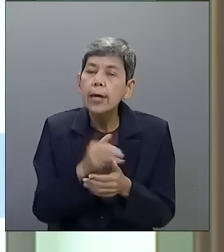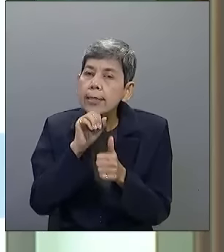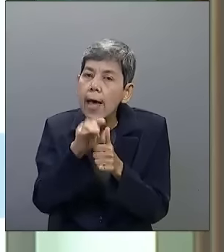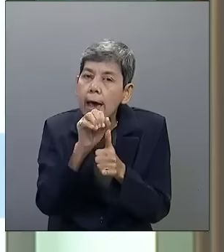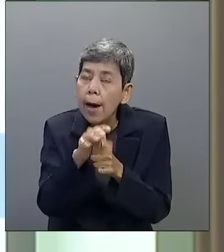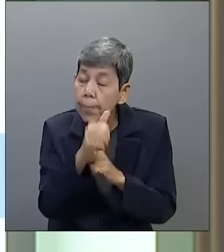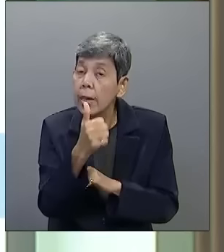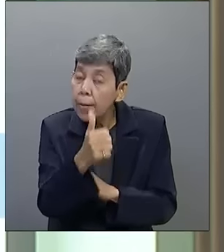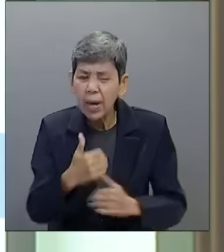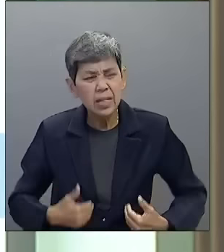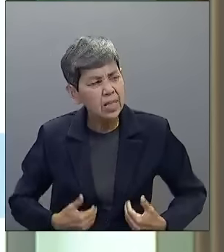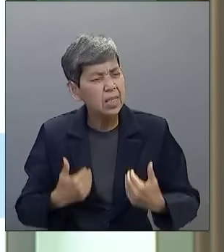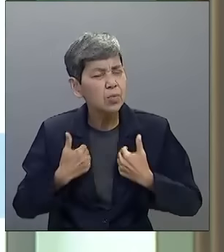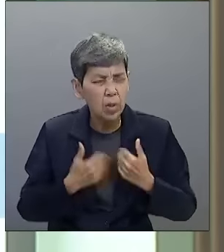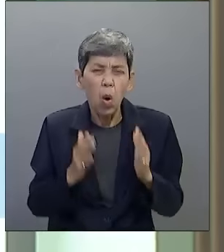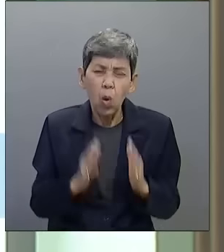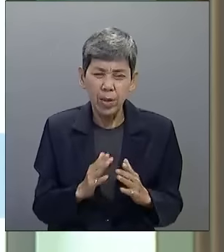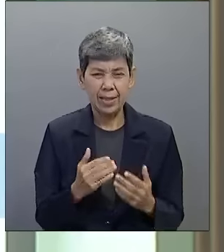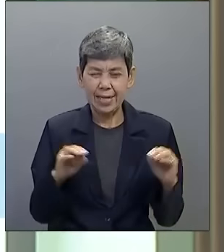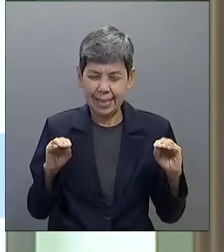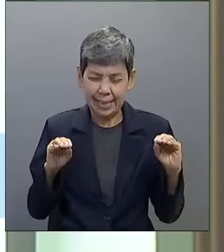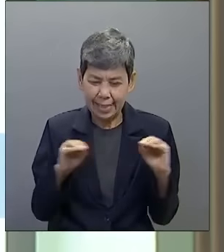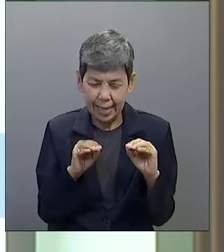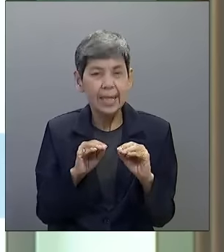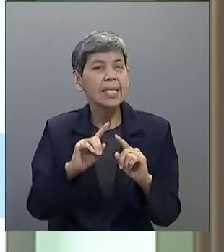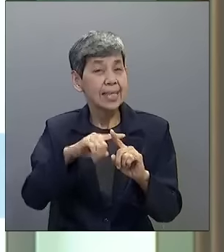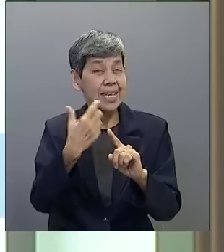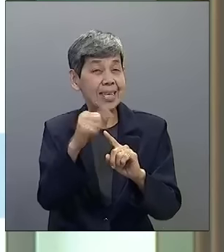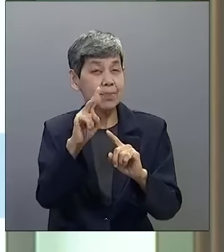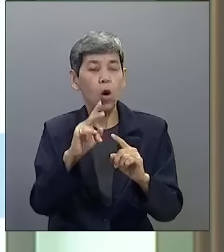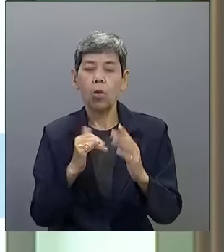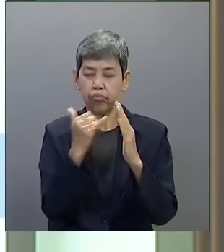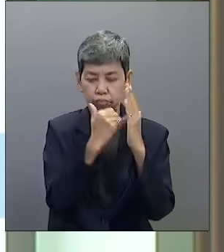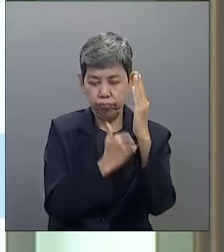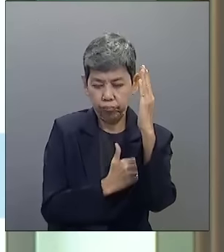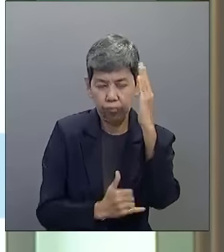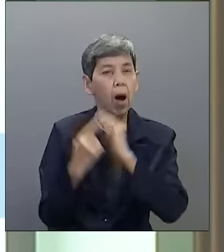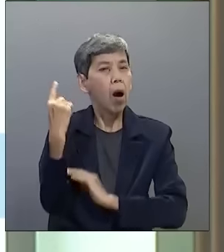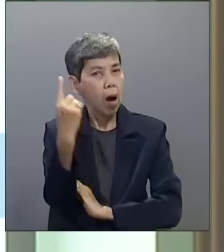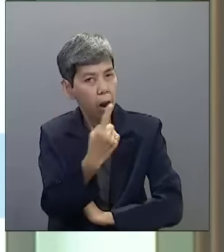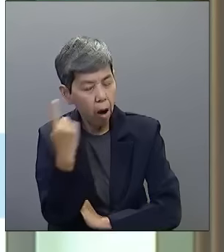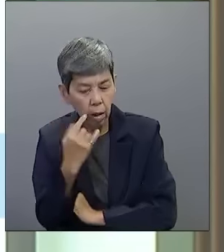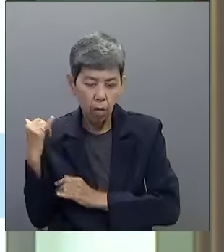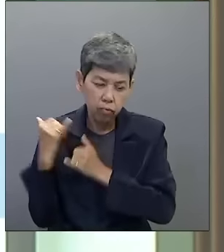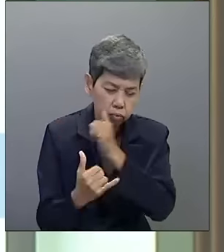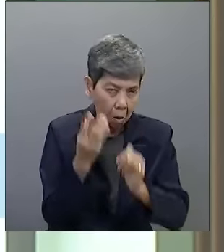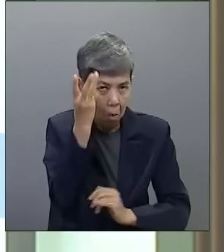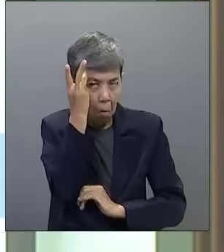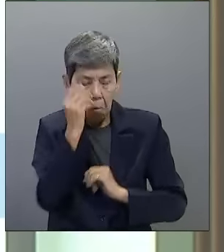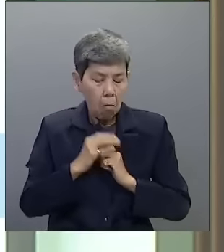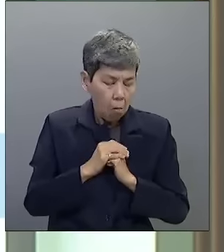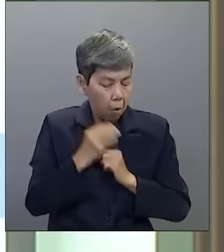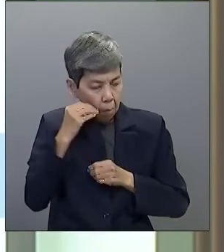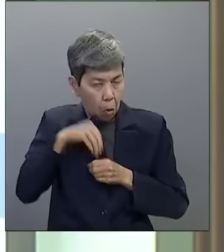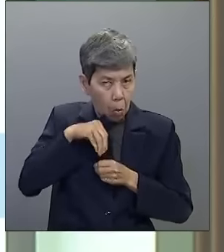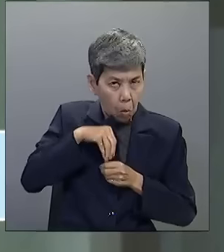งนี้หน่อยผมมั่นใจเหลือเกินว่าเดี๋ยวช่วงปลายปีเนี่ยน้องยุ้ยนะคนจะต้องเที่ยวทั้งชาวไทยชาวต่างชาติบางทีก็กลัวหรือไม่ไปเที่ยวดีกว่าไหม แ